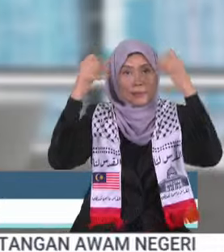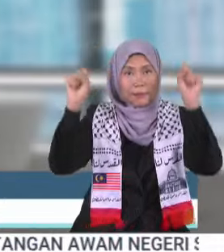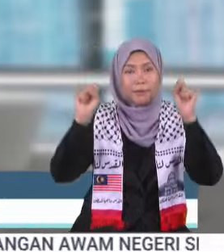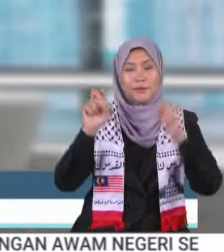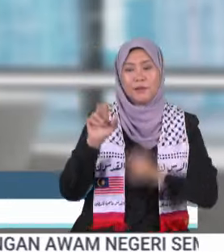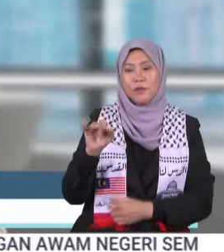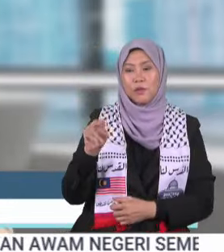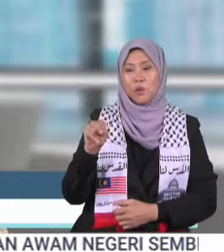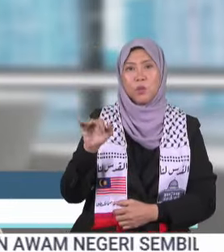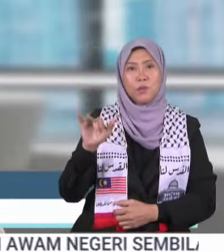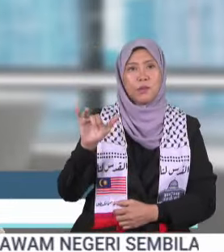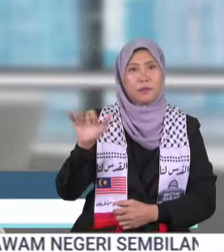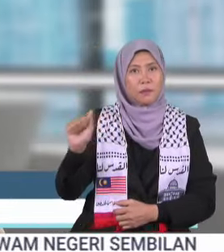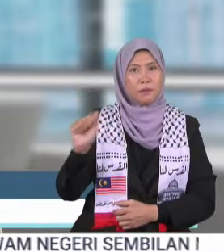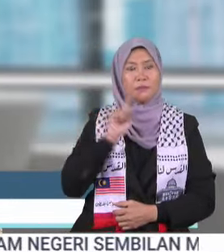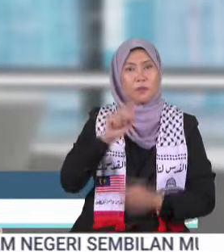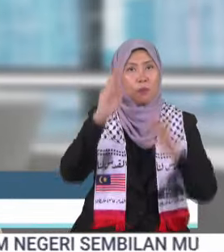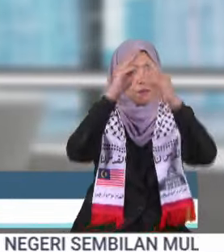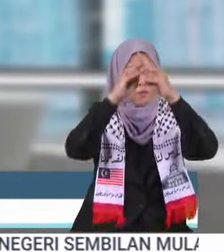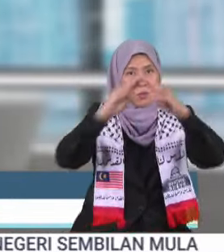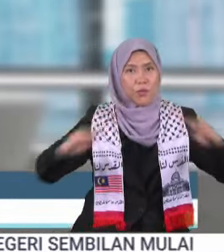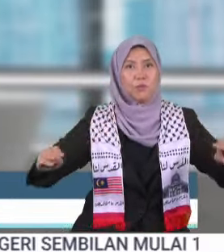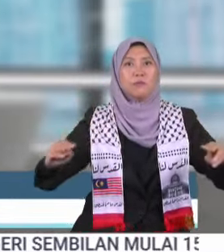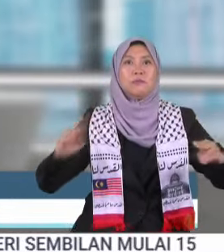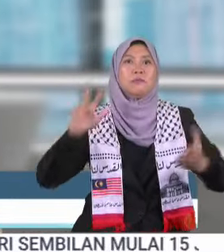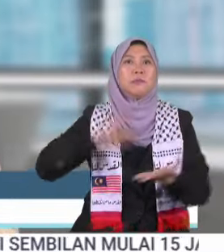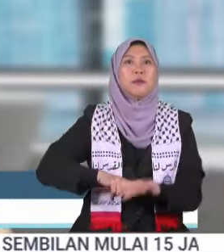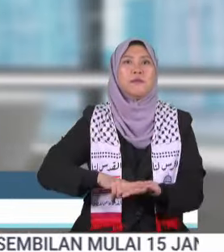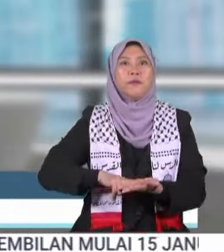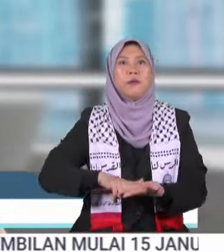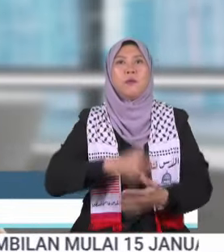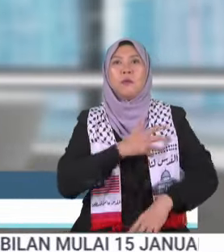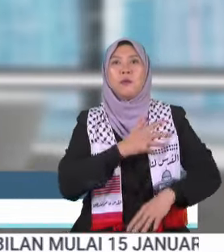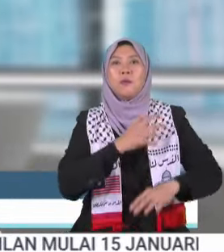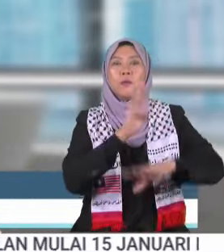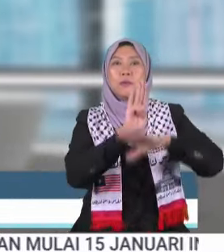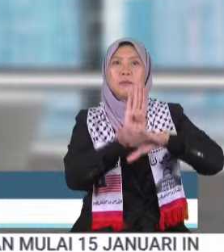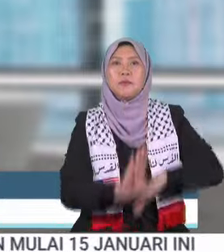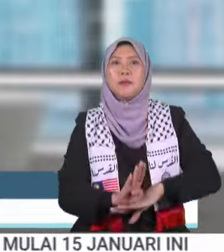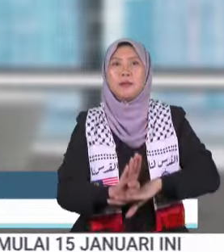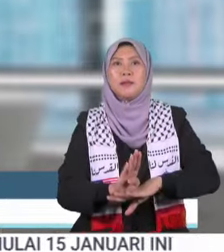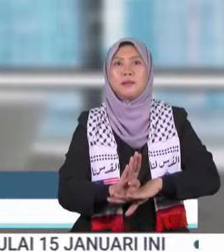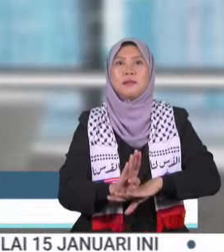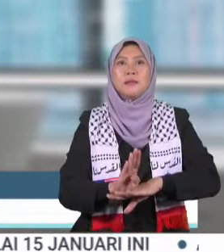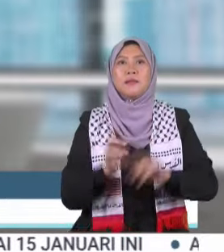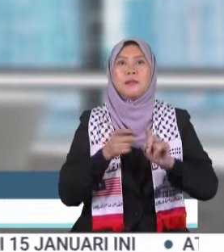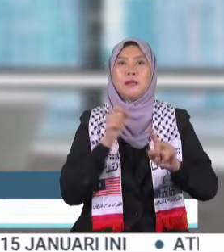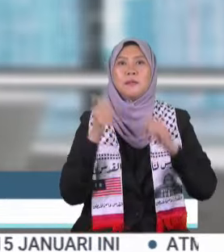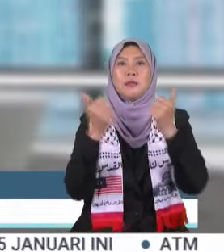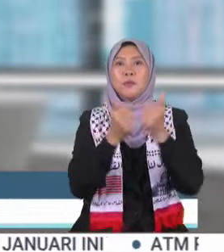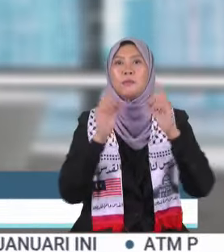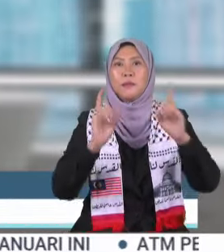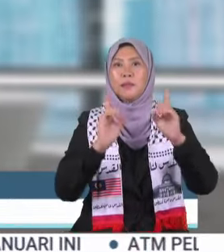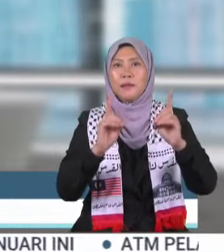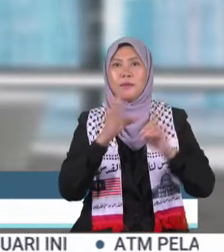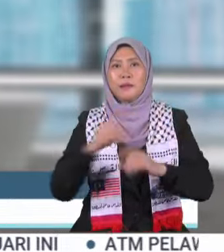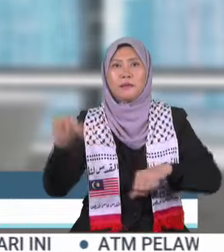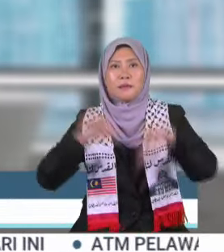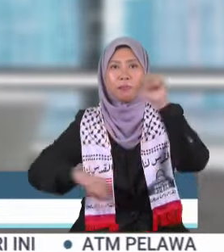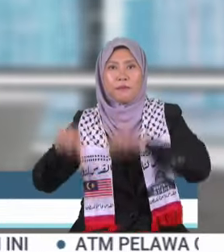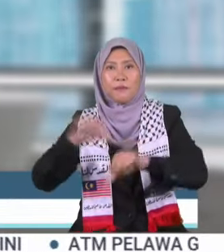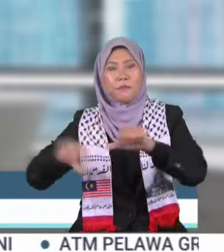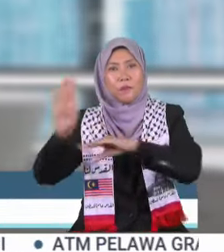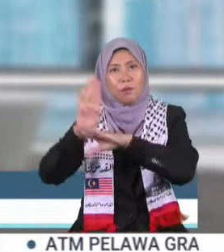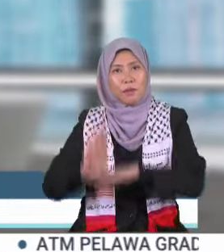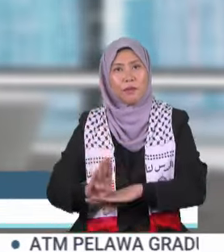berkata muzium itu telah diiktiraf sebagai warisan budaya tidak ketara oleh pertubuhan pendidikan saintifik dan kebudayaan